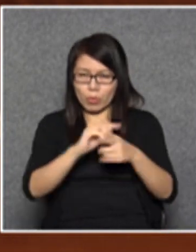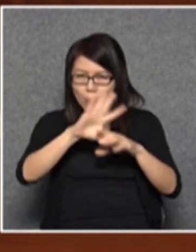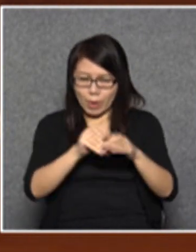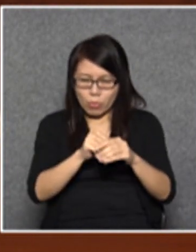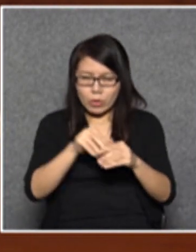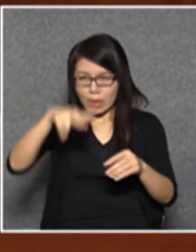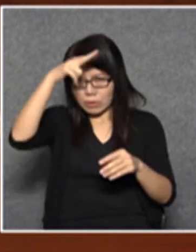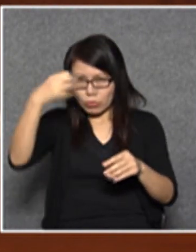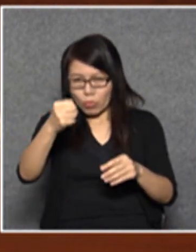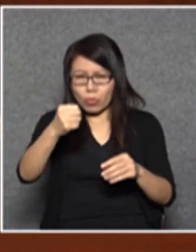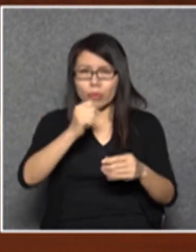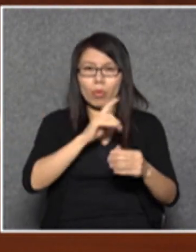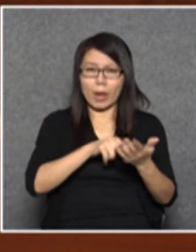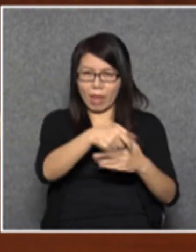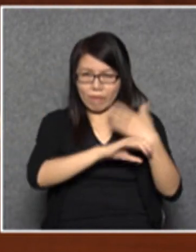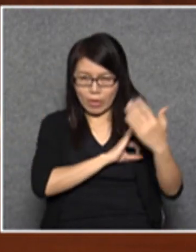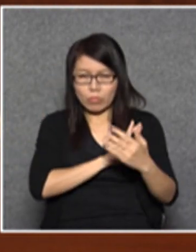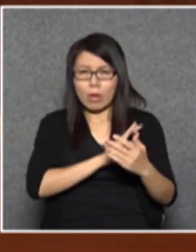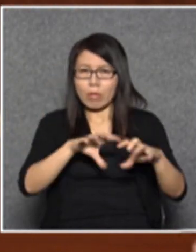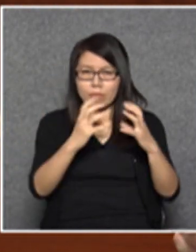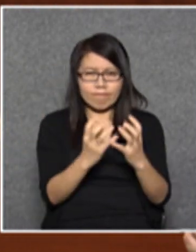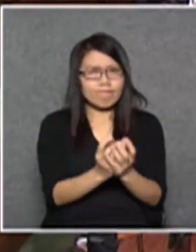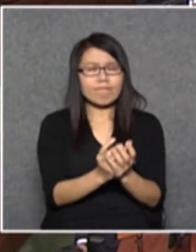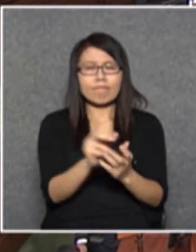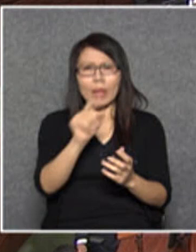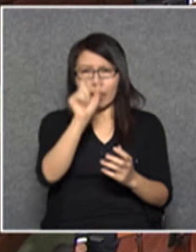長官和立法機關的關係沒有問題。